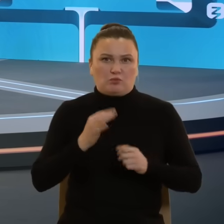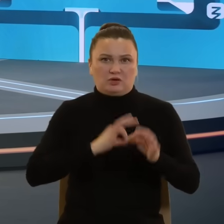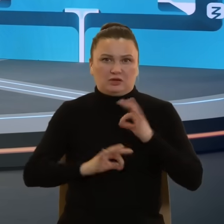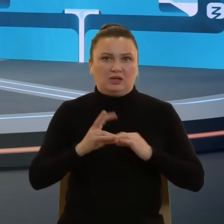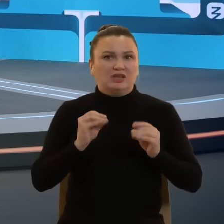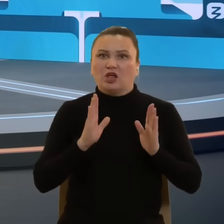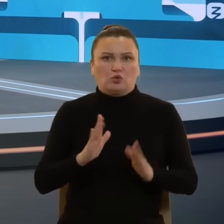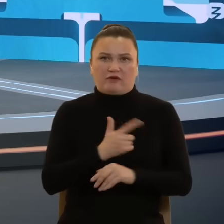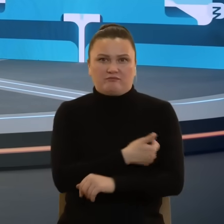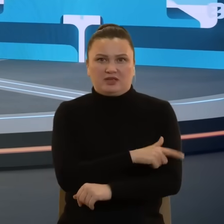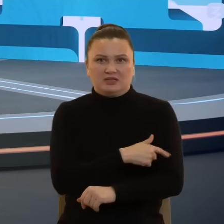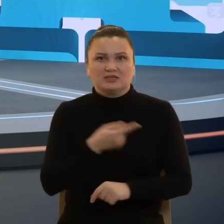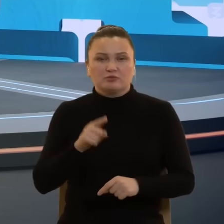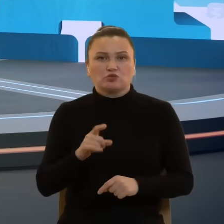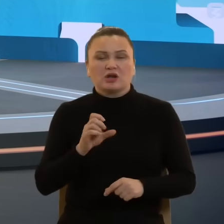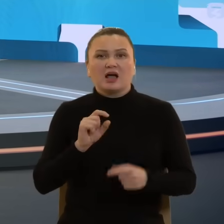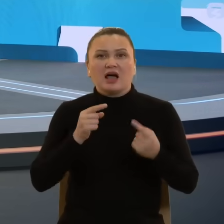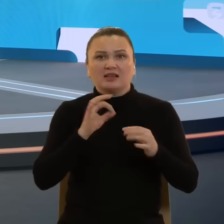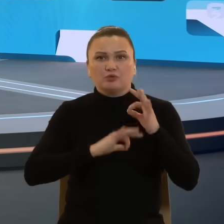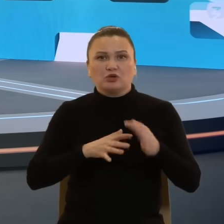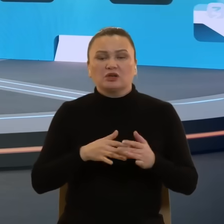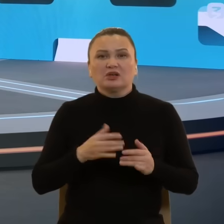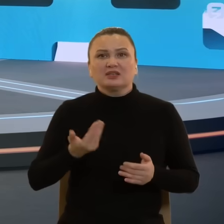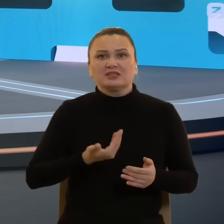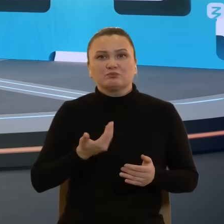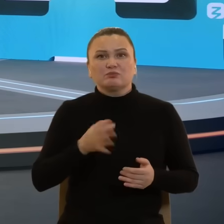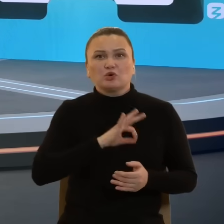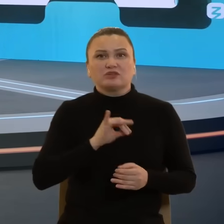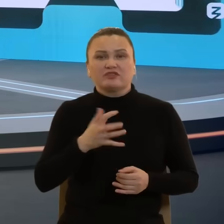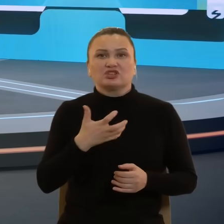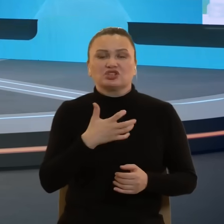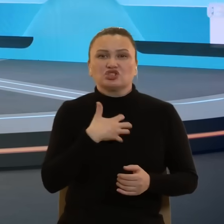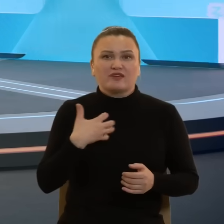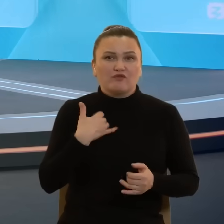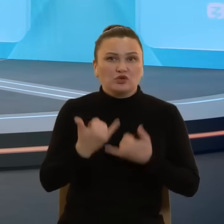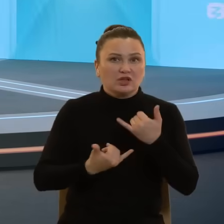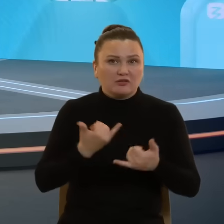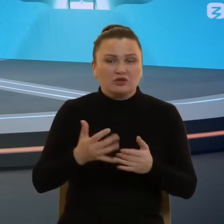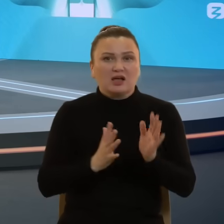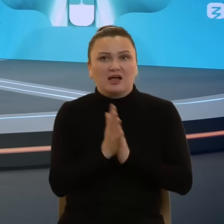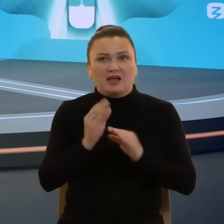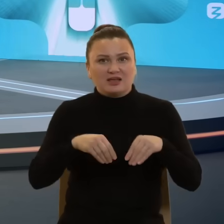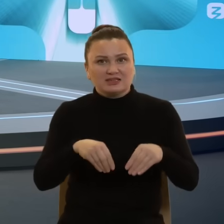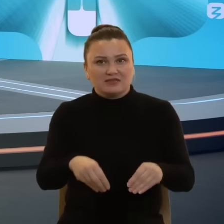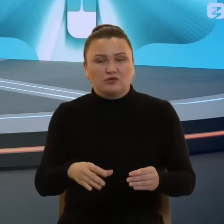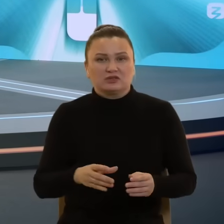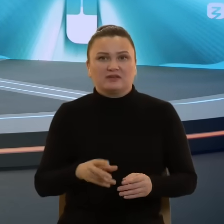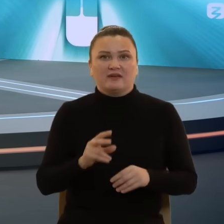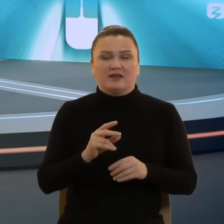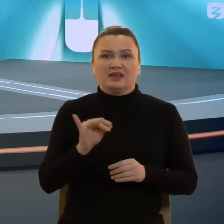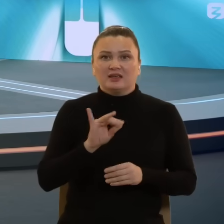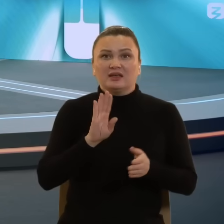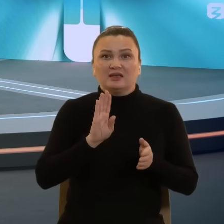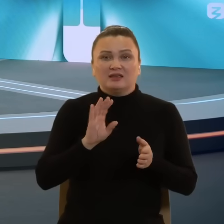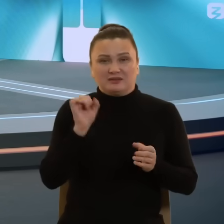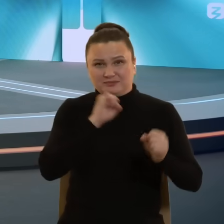только в медицине, потому что ведь антибиотики широко используются в животноводстве, в растениеводстве, в ветеринарии. И